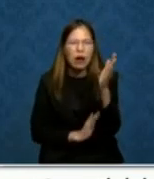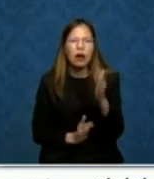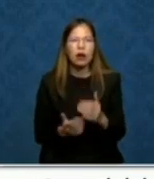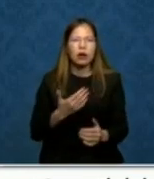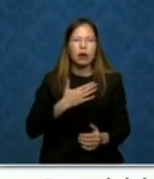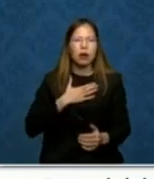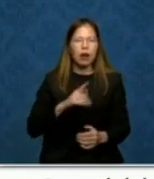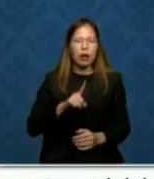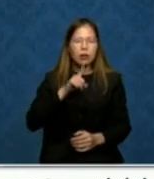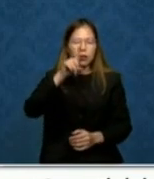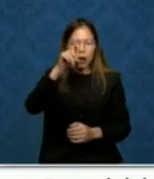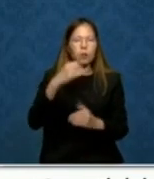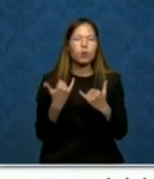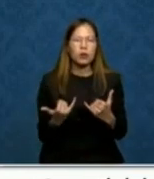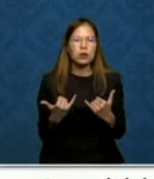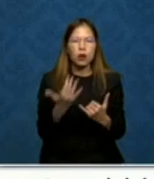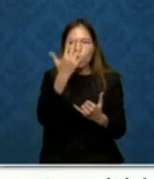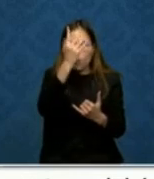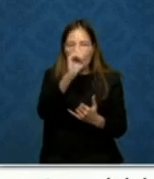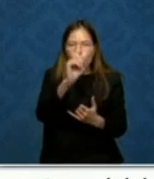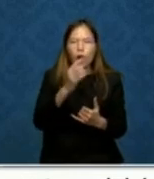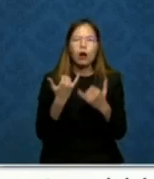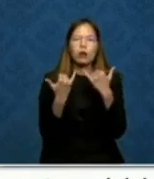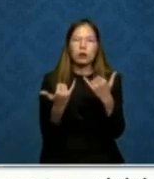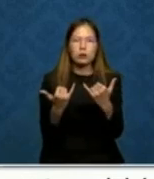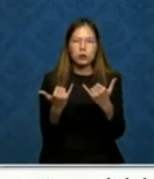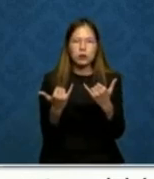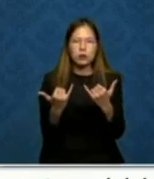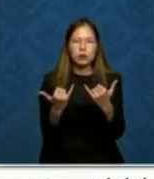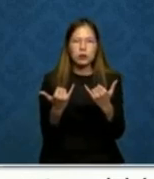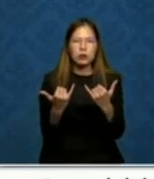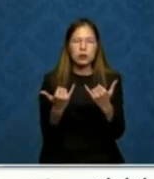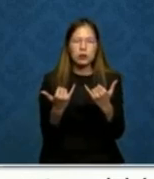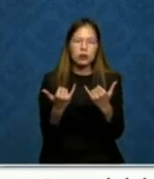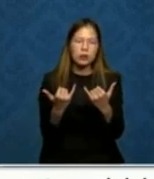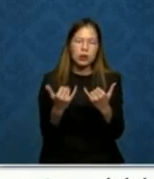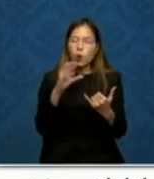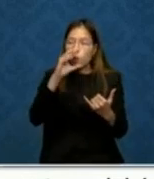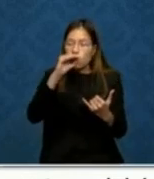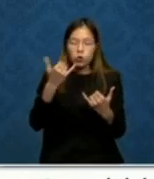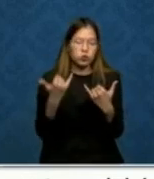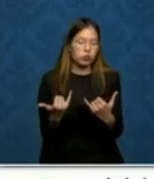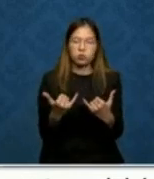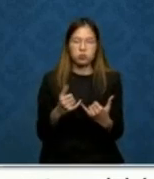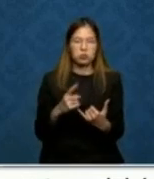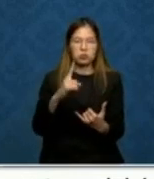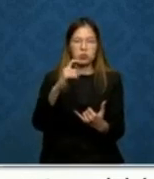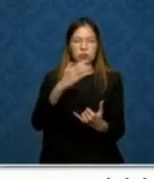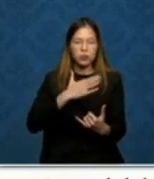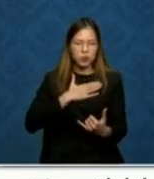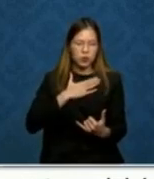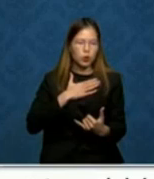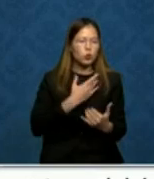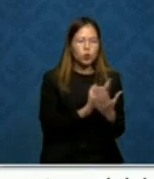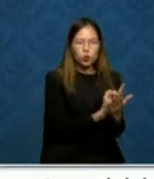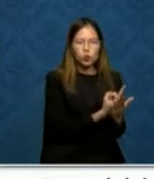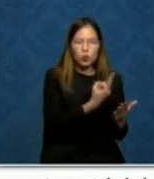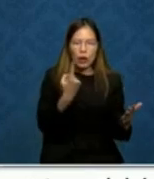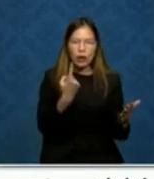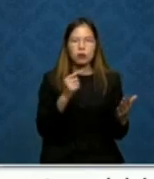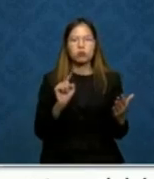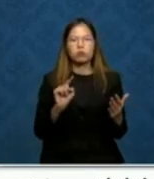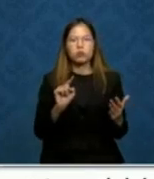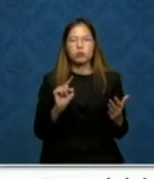ตั้งคำถามวันนี้ครับเพราะว่าวันนี้เขาไม่มีแม้กระทั่งเสียงที่จะออกมาพูดในตรงนี้ผมก็ขอเป็นหนึ่งคนที่จะมาพูดแทนพวกเขาว่